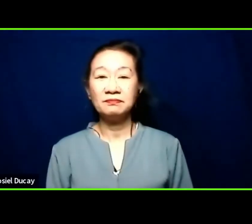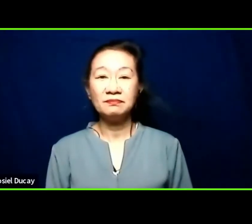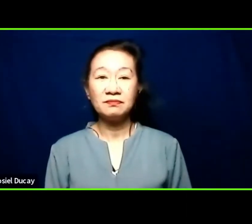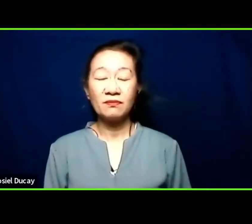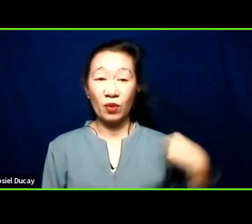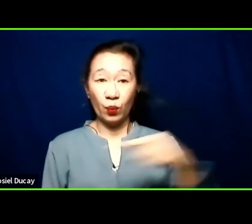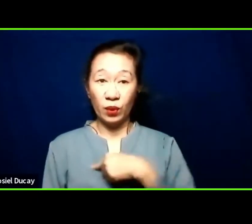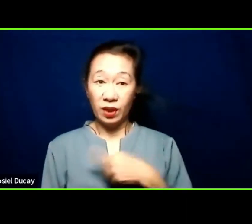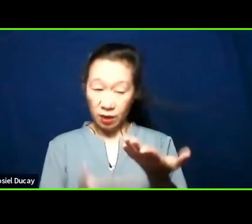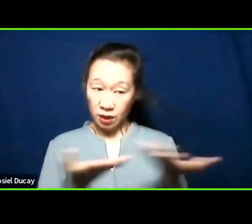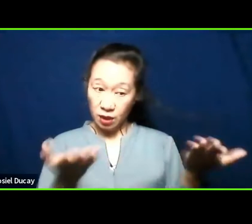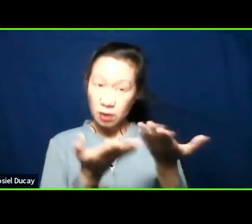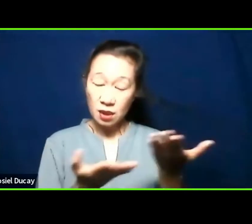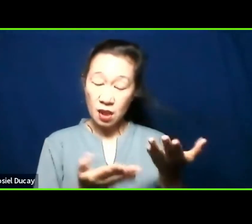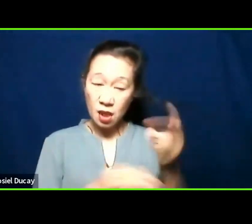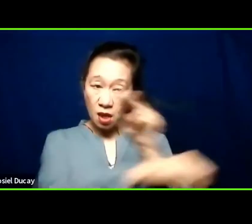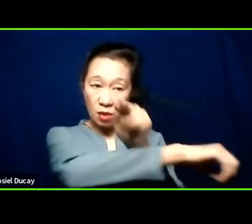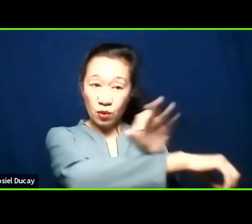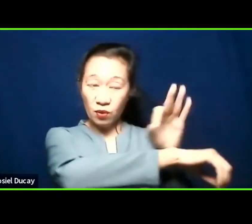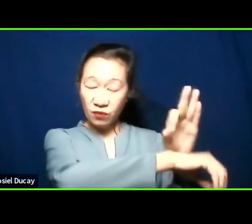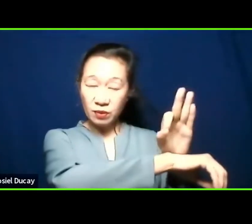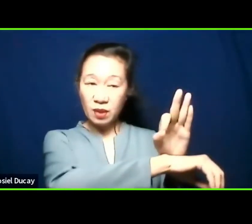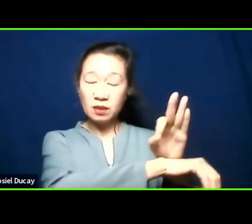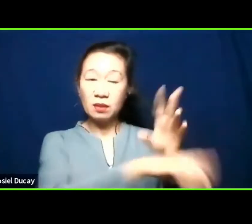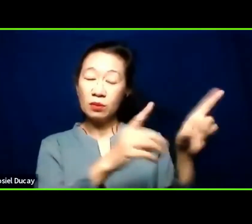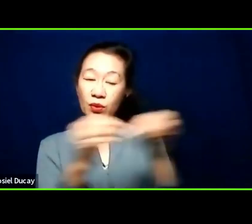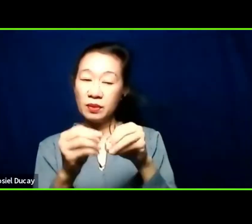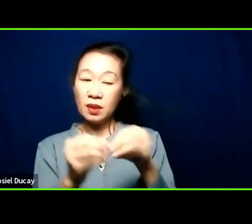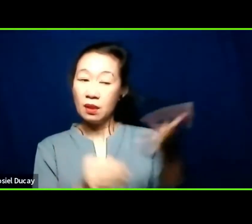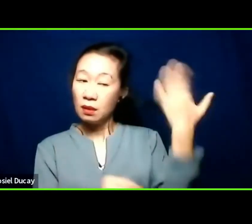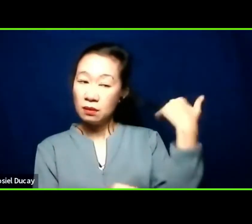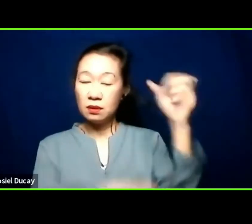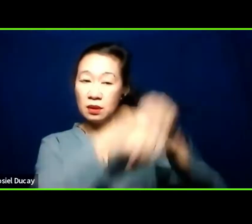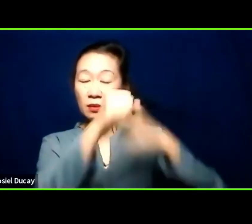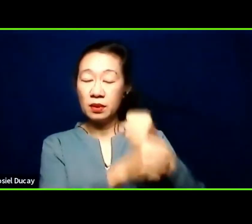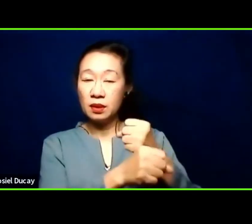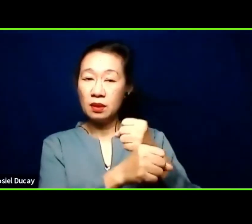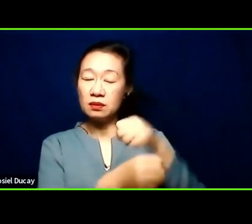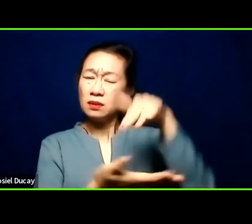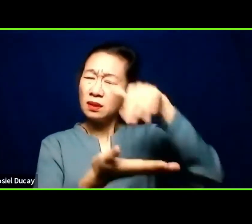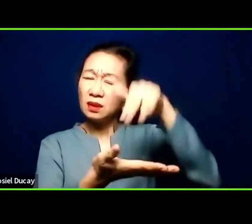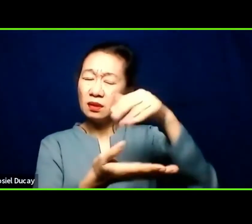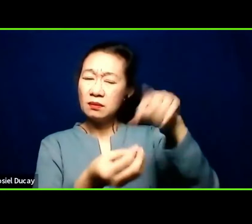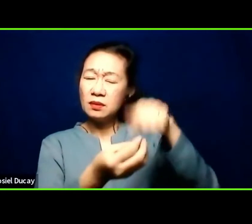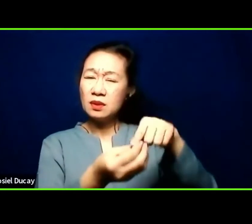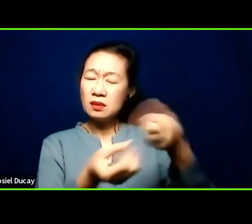Kami sa Northfield, nagsagawa kasi kami the other year ng isang pag-aaral tungkol sa sitwasyon. I think this is not the first time that you'll